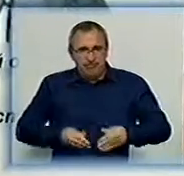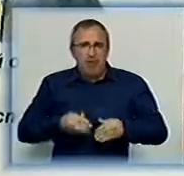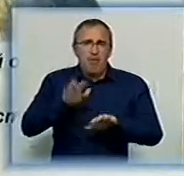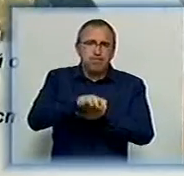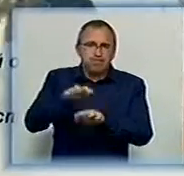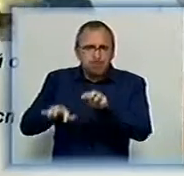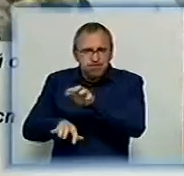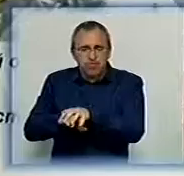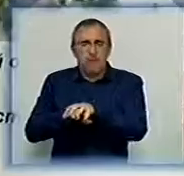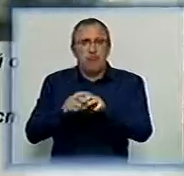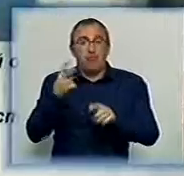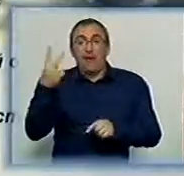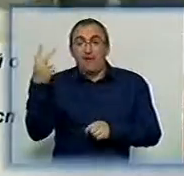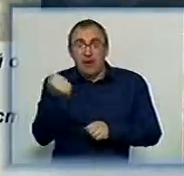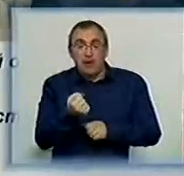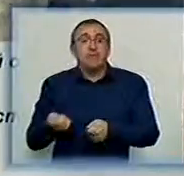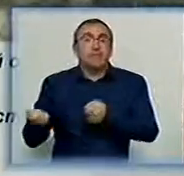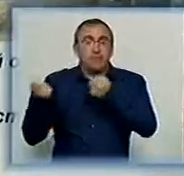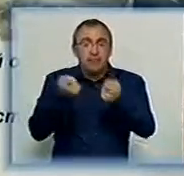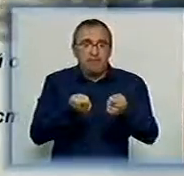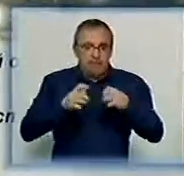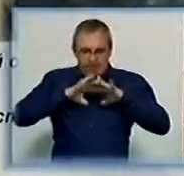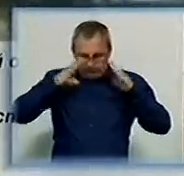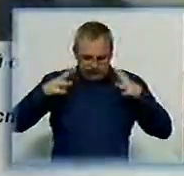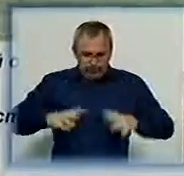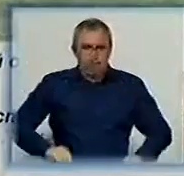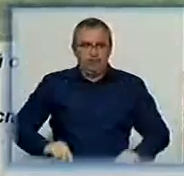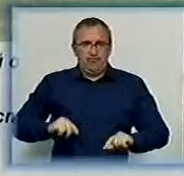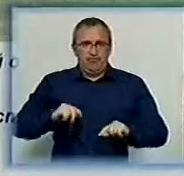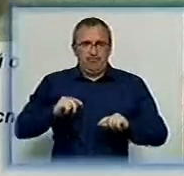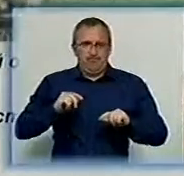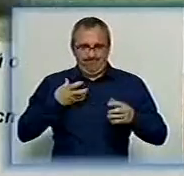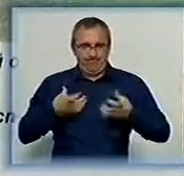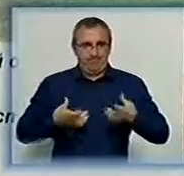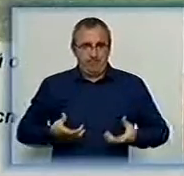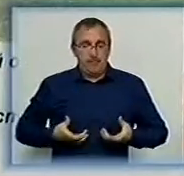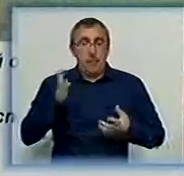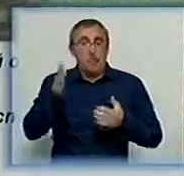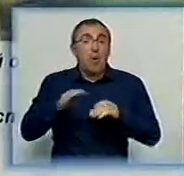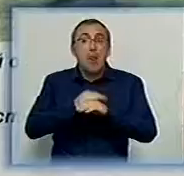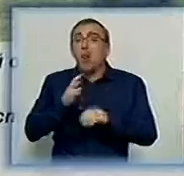яке прибуде за 2 тижні, та стільки ж комплектів камуфляжу. Долучитися